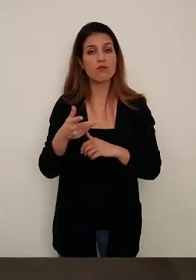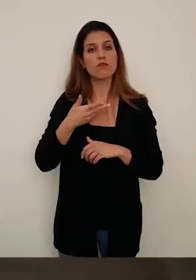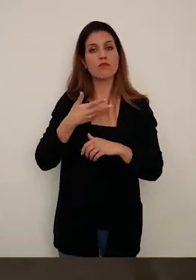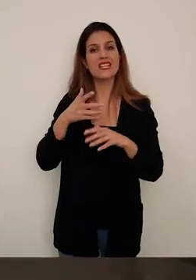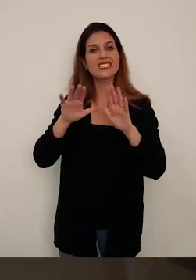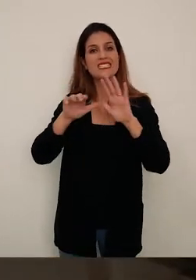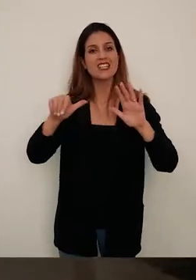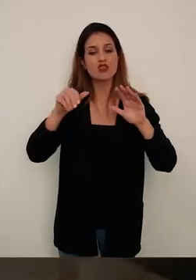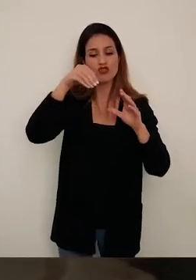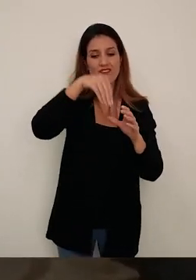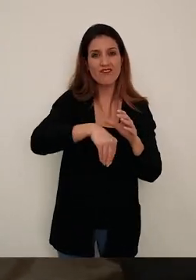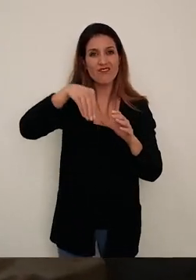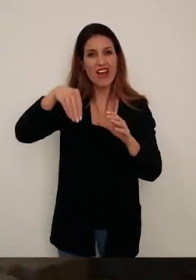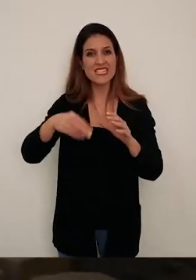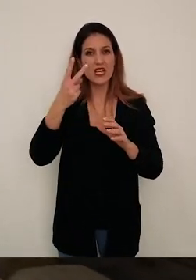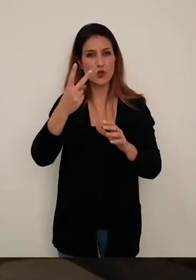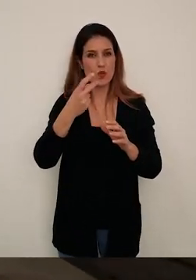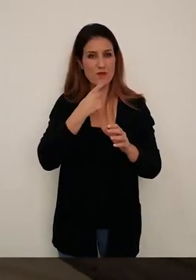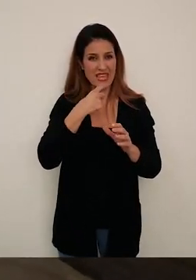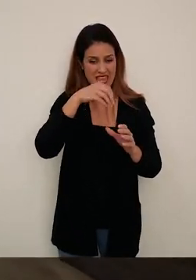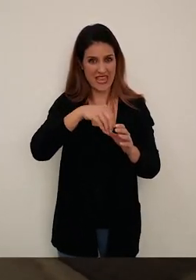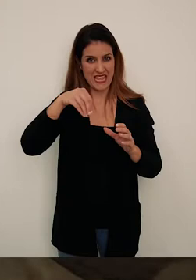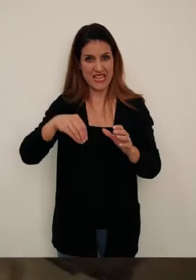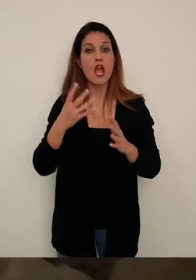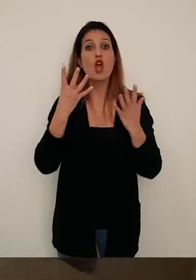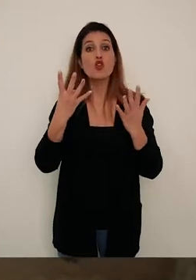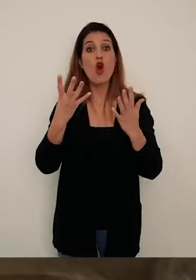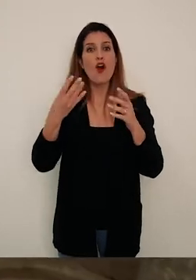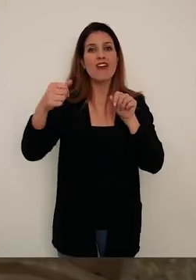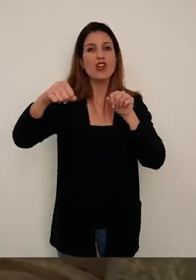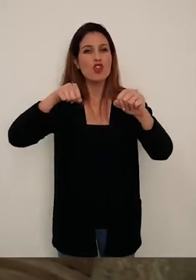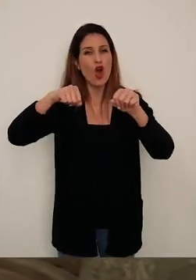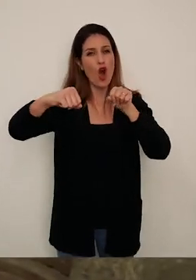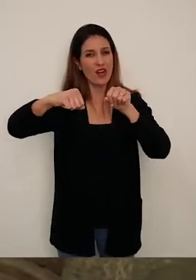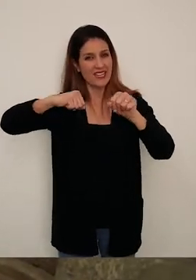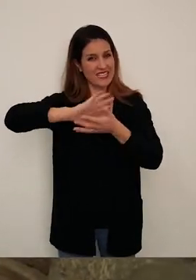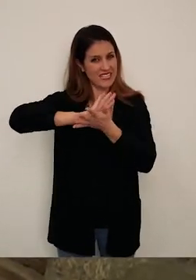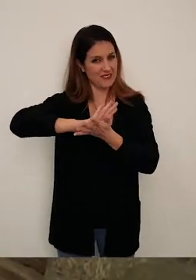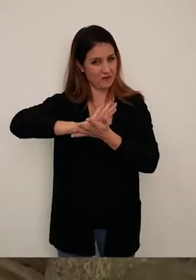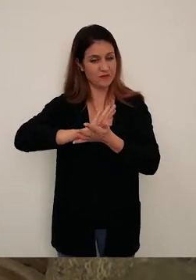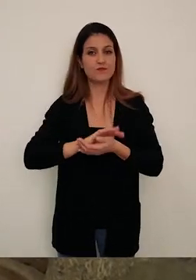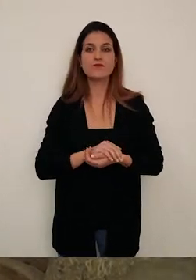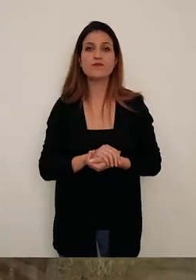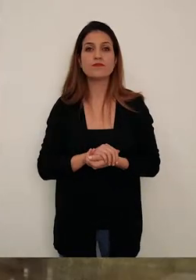Esso disponeva di ben 16 vaschi a due pietre e 9 pressoi idraulici, anche detti torchi.